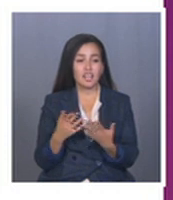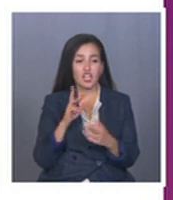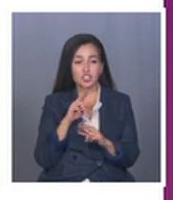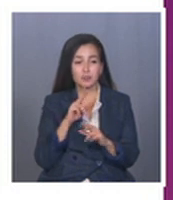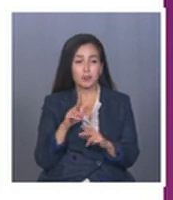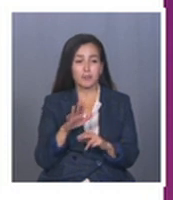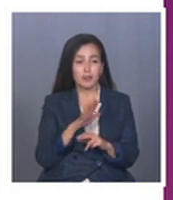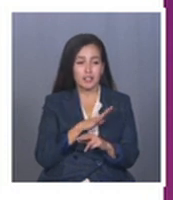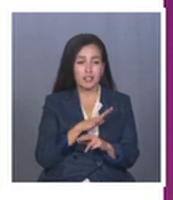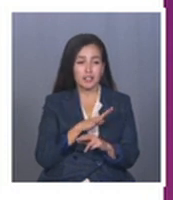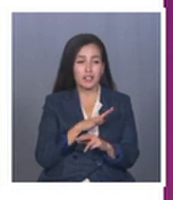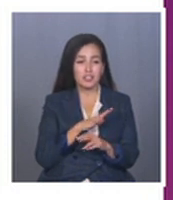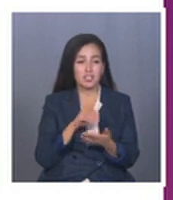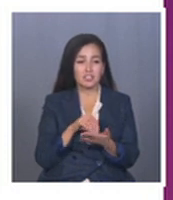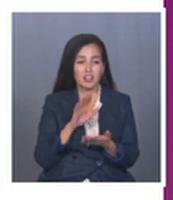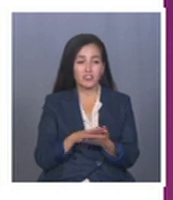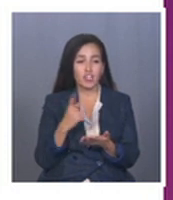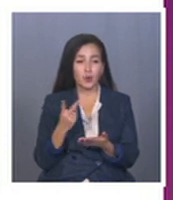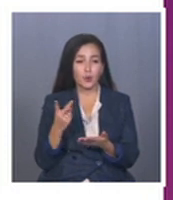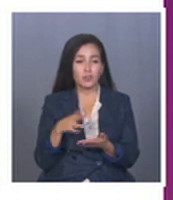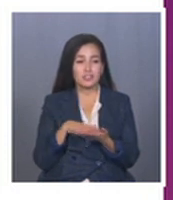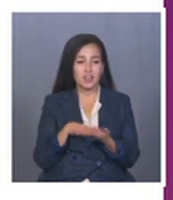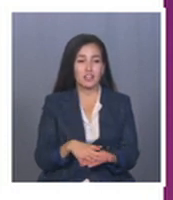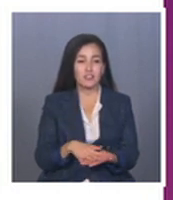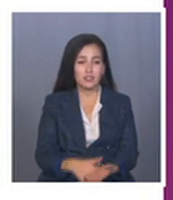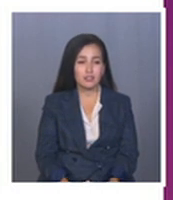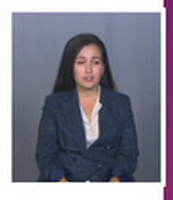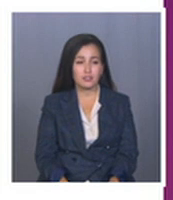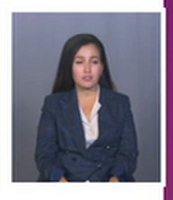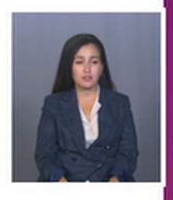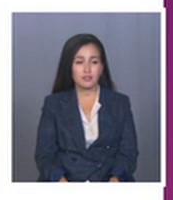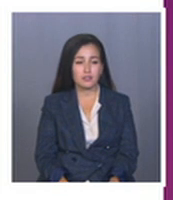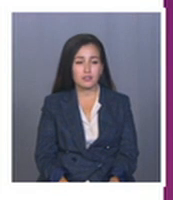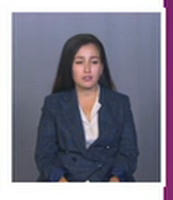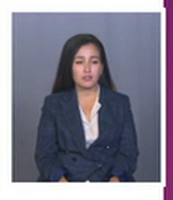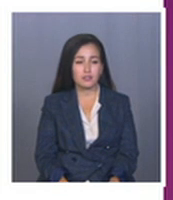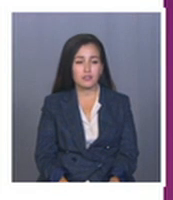ошибки допущены в составлении второго заявления?